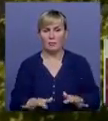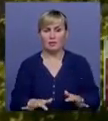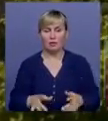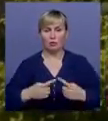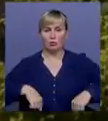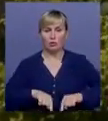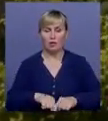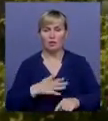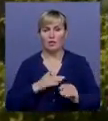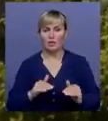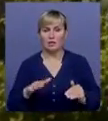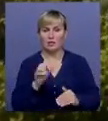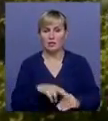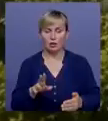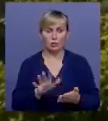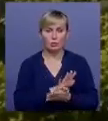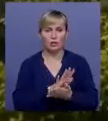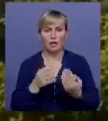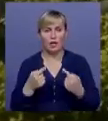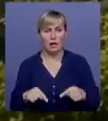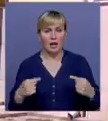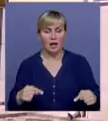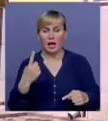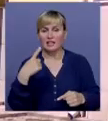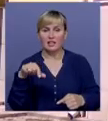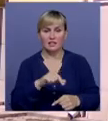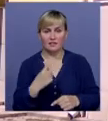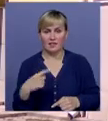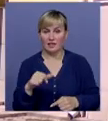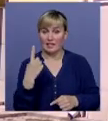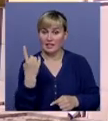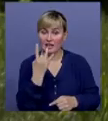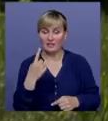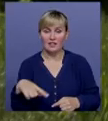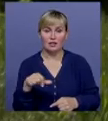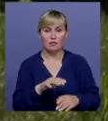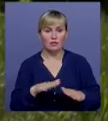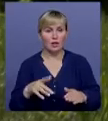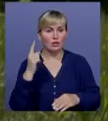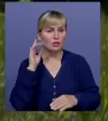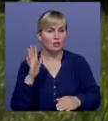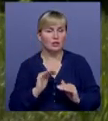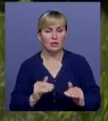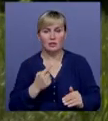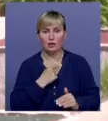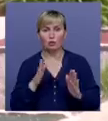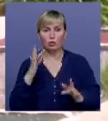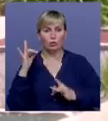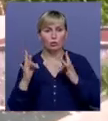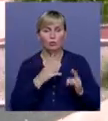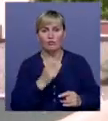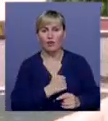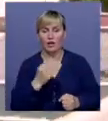участок и двор нашего детского сада дезинфицируют раз в неделю. Веранды садика пустуют. Не слышно детских голосов, только шум